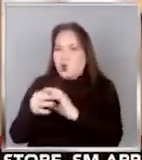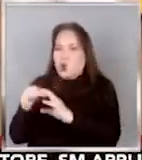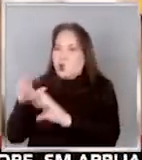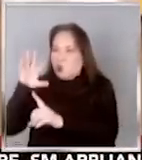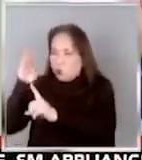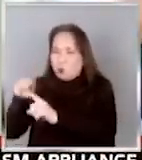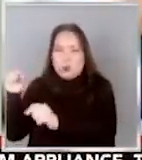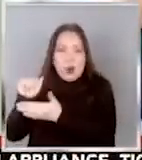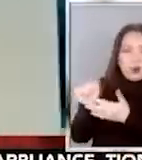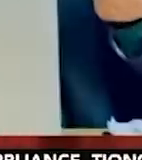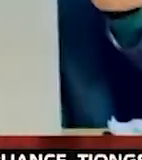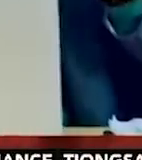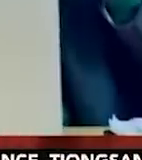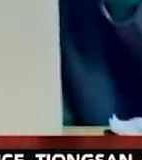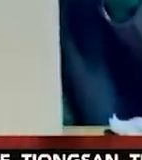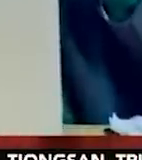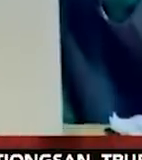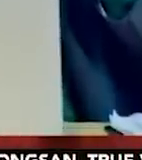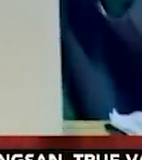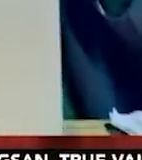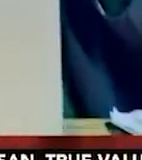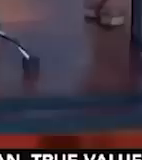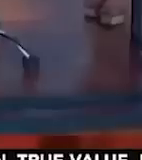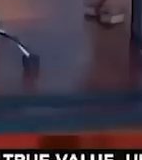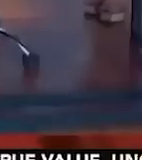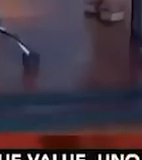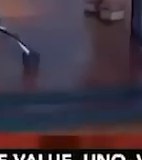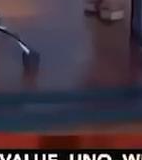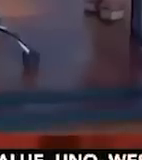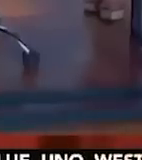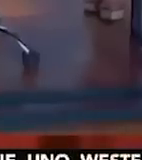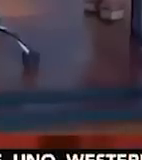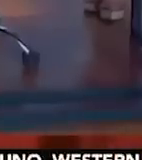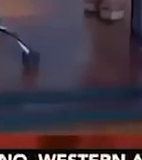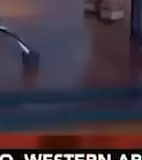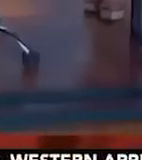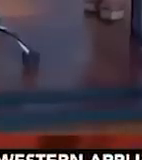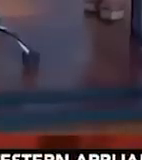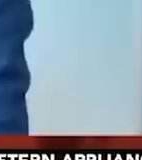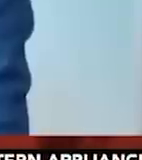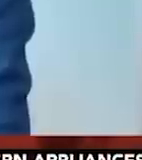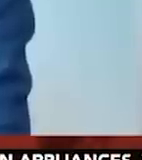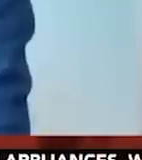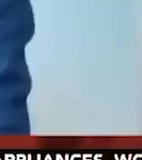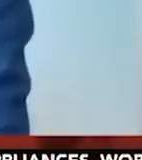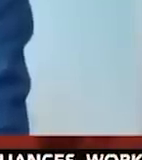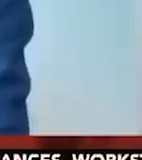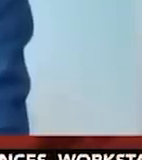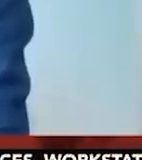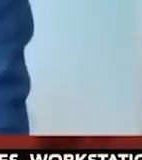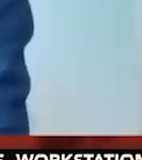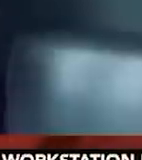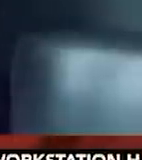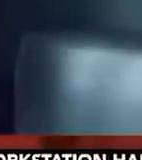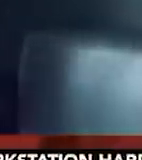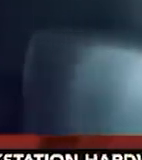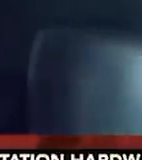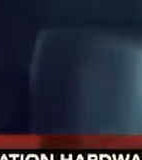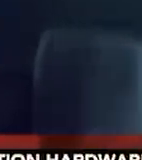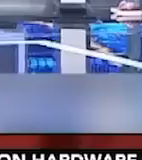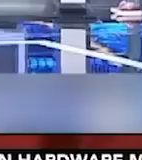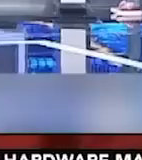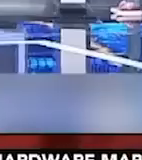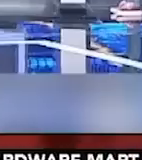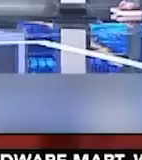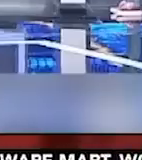Outstanding Comedy Show ang Pepito Manaloto, Tuloy ang Kwento. At Most Outstanding Comedian si Michael V para sa Pepito Manaloto at Bubble